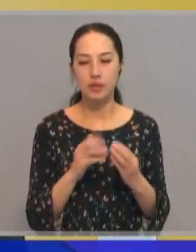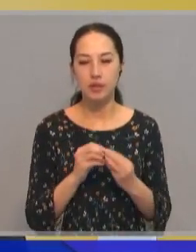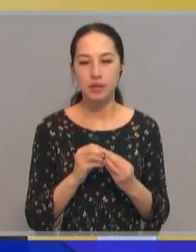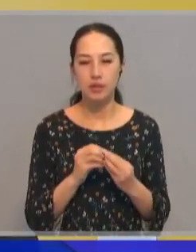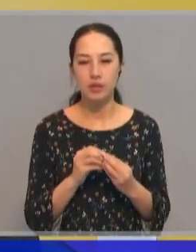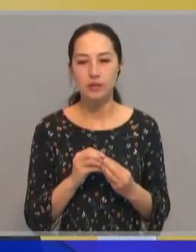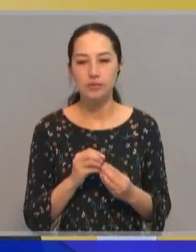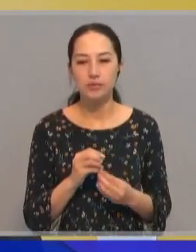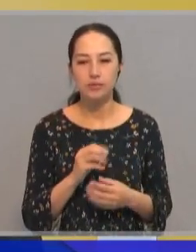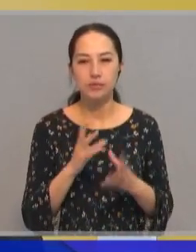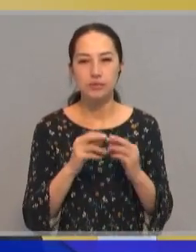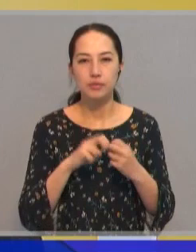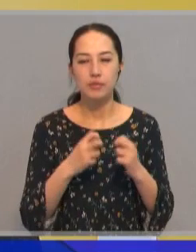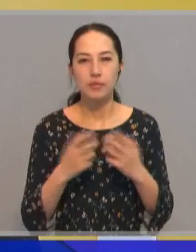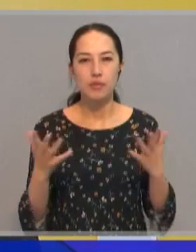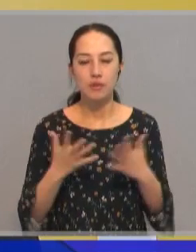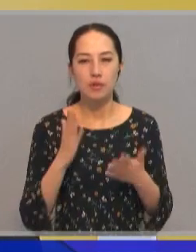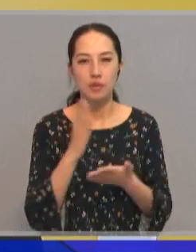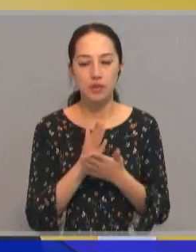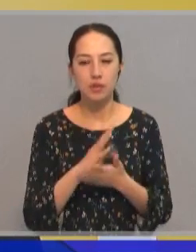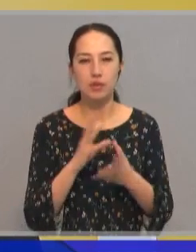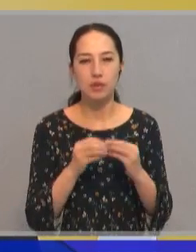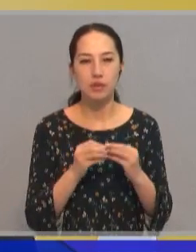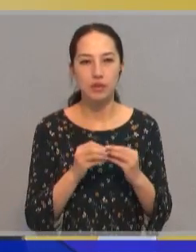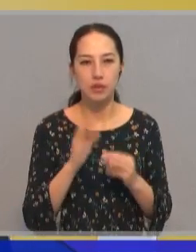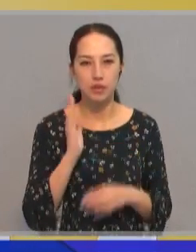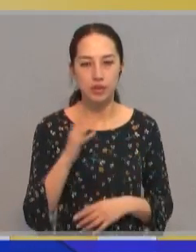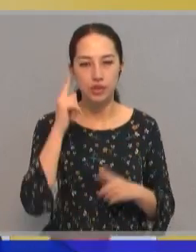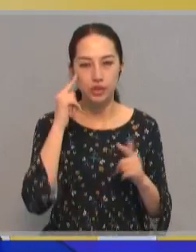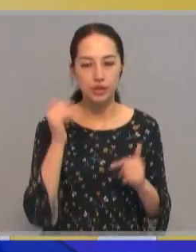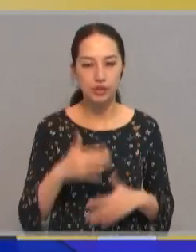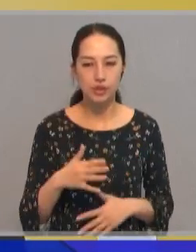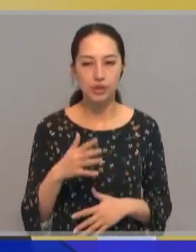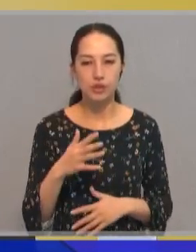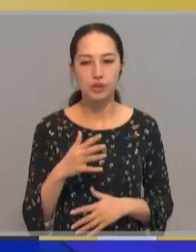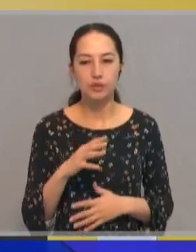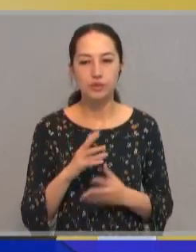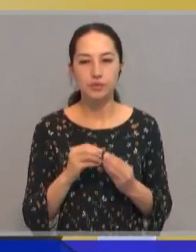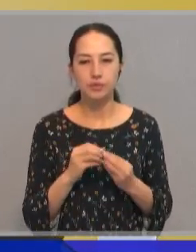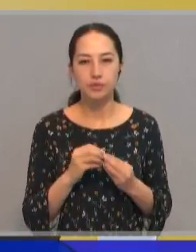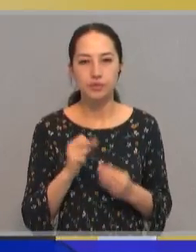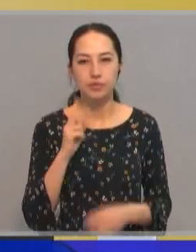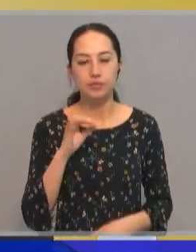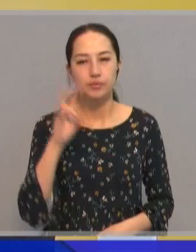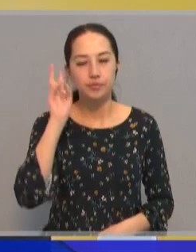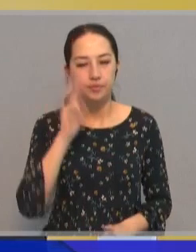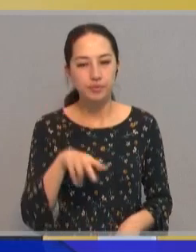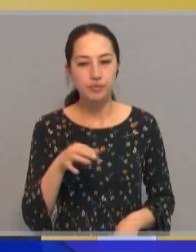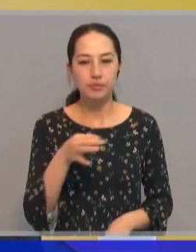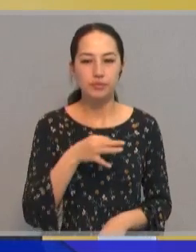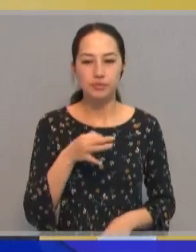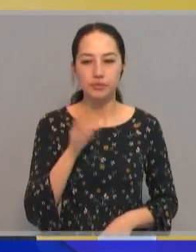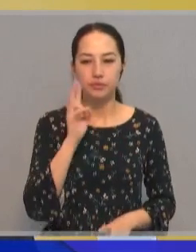дегенде іштен шығарайық, қандай проблематика бар онда жүйелі түрінде шығарайық. Мүмкін анау мекеменің басшысы ма, мүмкін әкім білмей отыр ма,